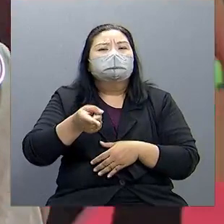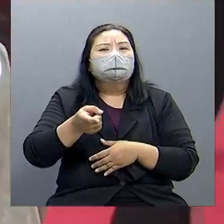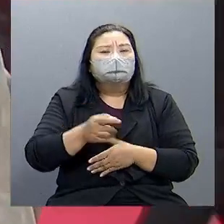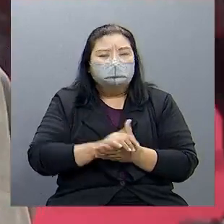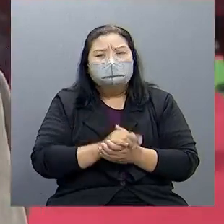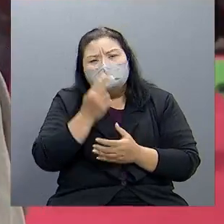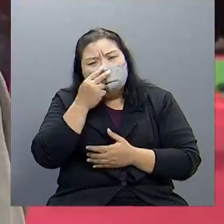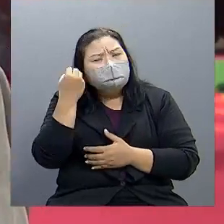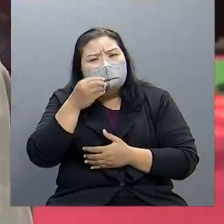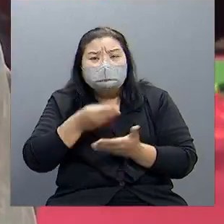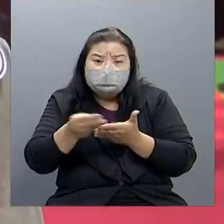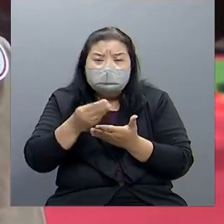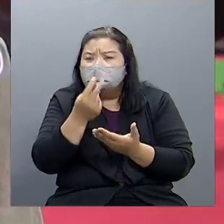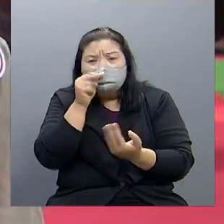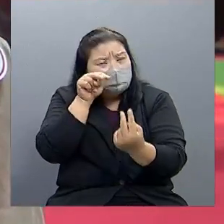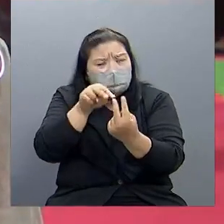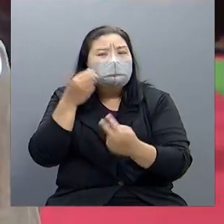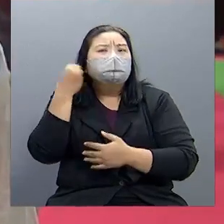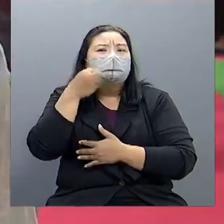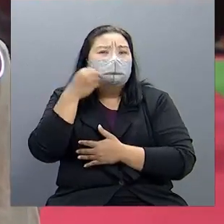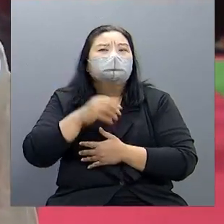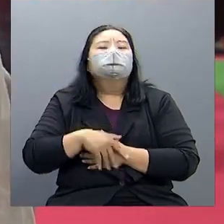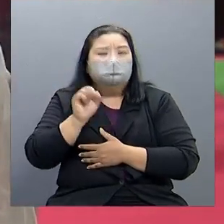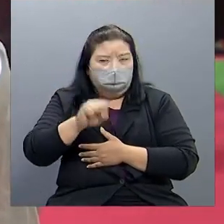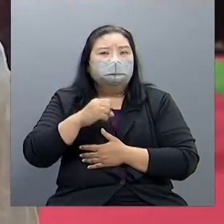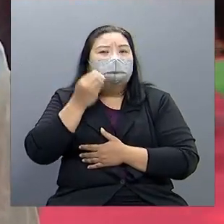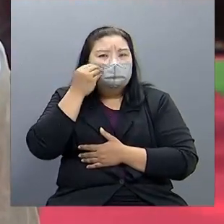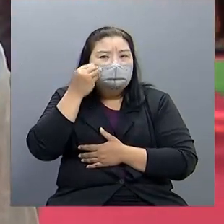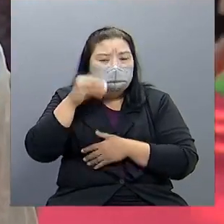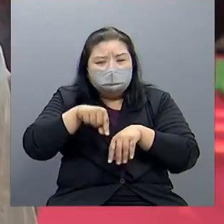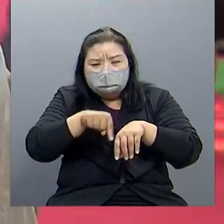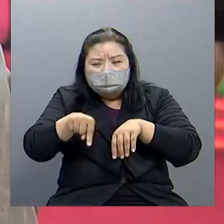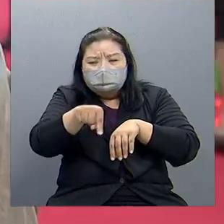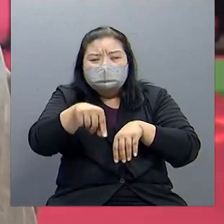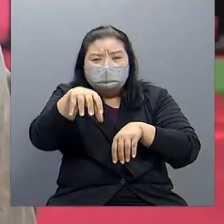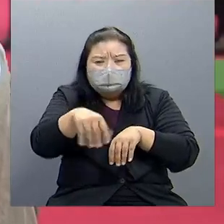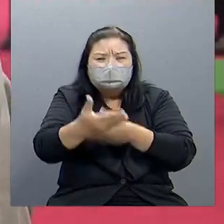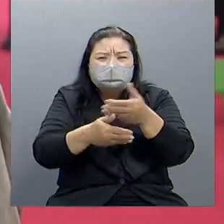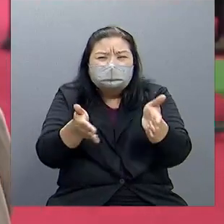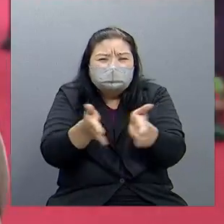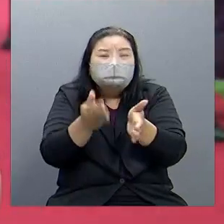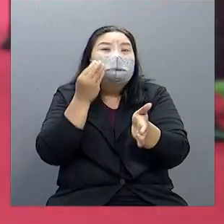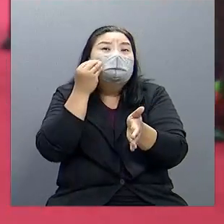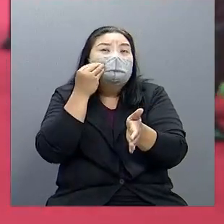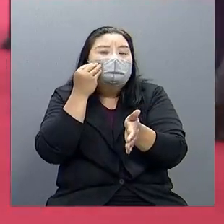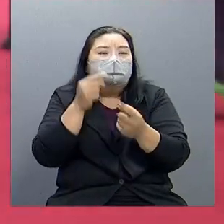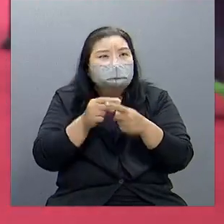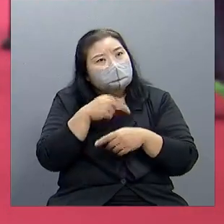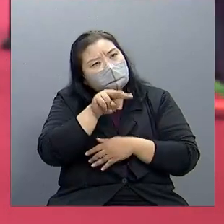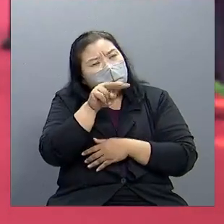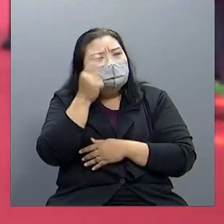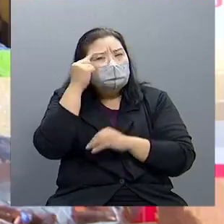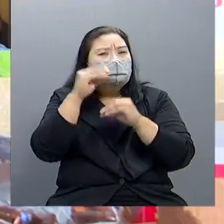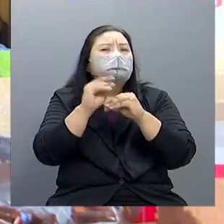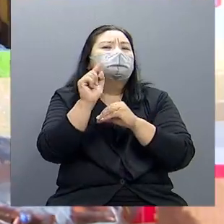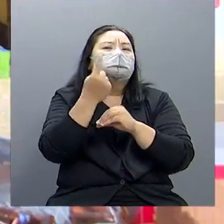ค่ะคือเหมือนเราขายในซอย ใช่ค่ะ ไม่ต้องจำเป็น ใช่ค่ะ แต่อันนี้คือมาดูเป็นไอเดียอย่างนี้ไหมคะ ใช่ค่ะใช